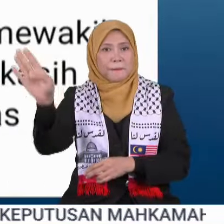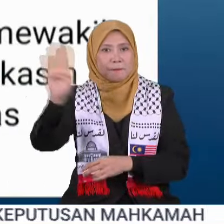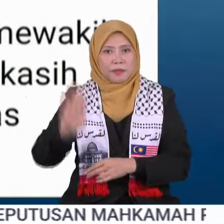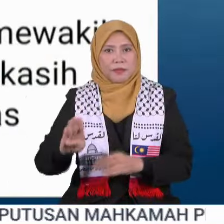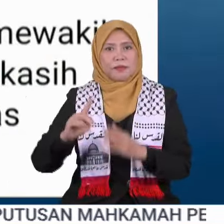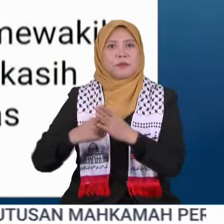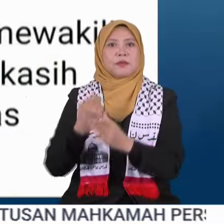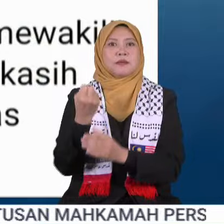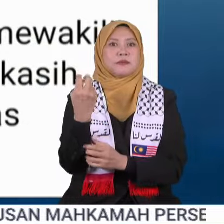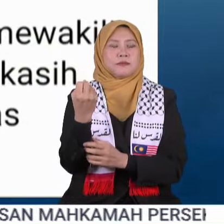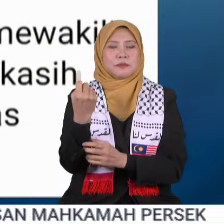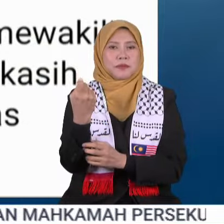November nanti